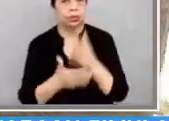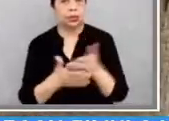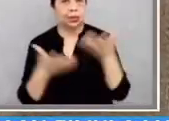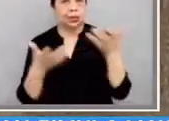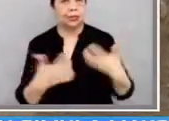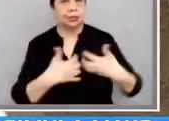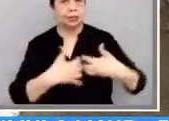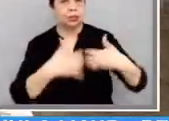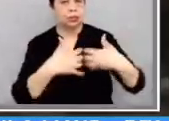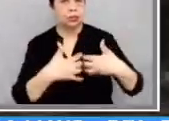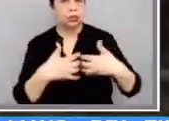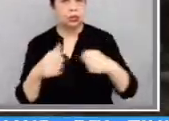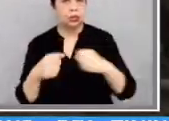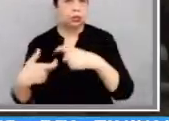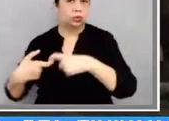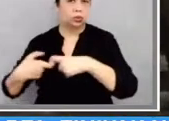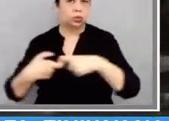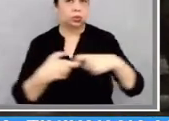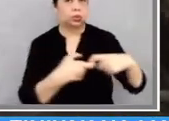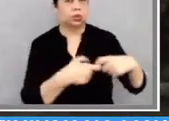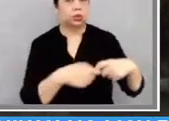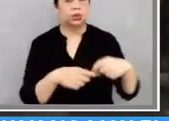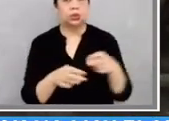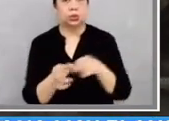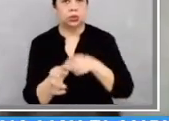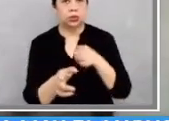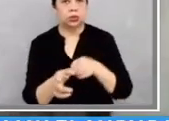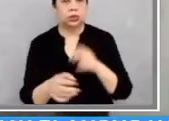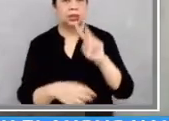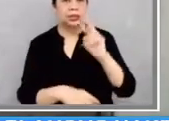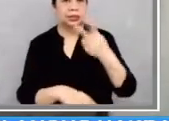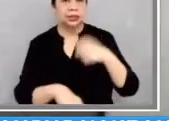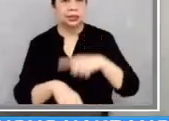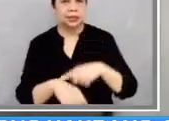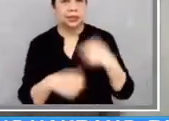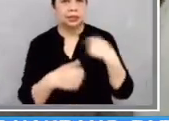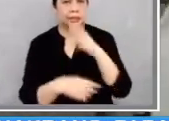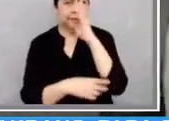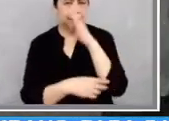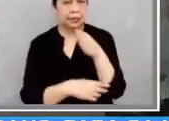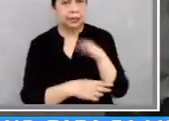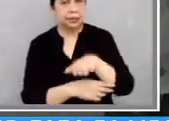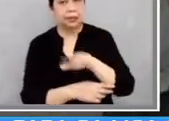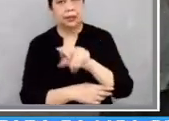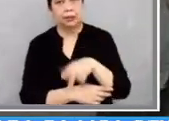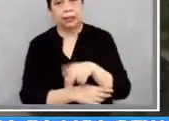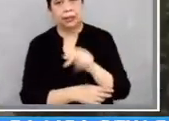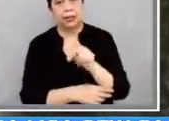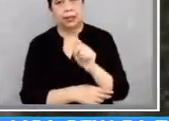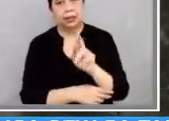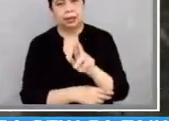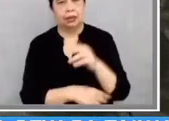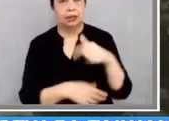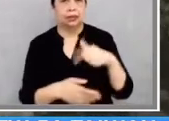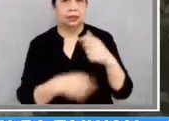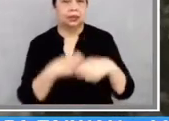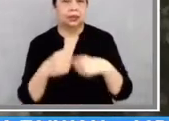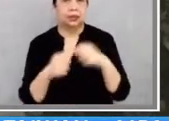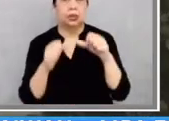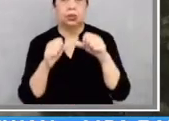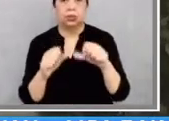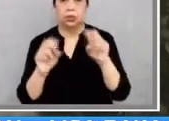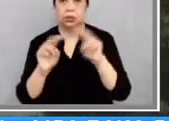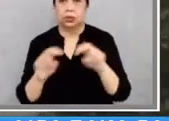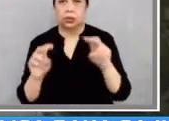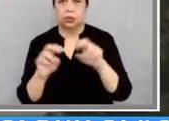gagamitin para hatakin ang tren. Ito na ang ikalawang beses na may nadiskaril na tren ng PNR ngayong taon. Patuloy ang imbestigasyon